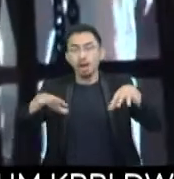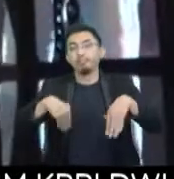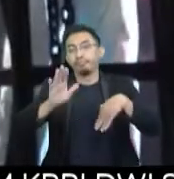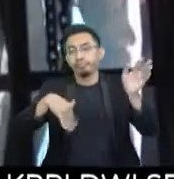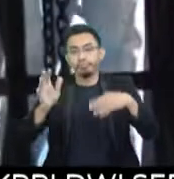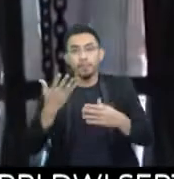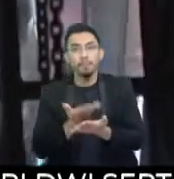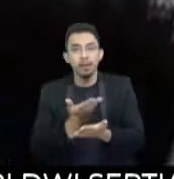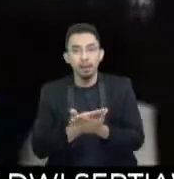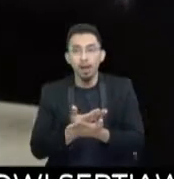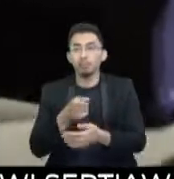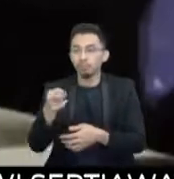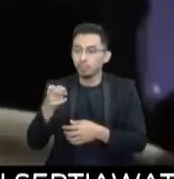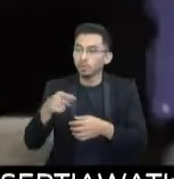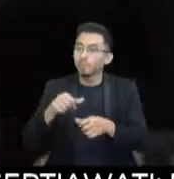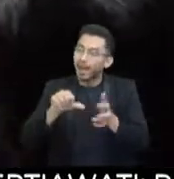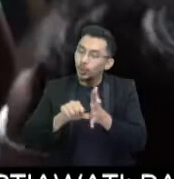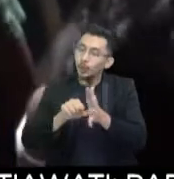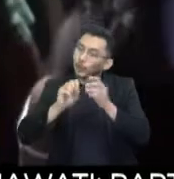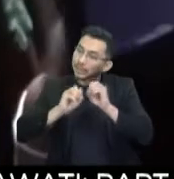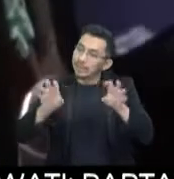untuk meredam penonton yang membludak.